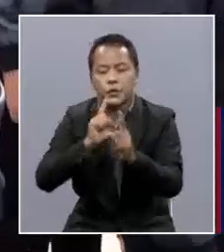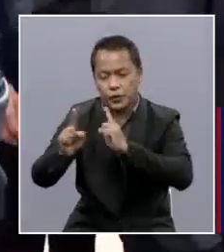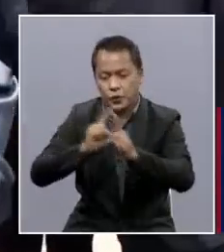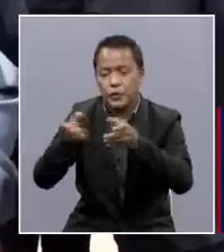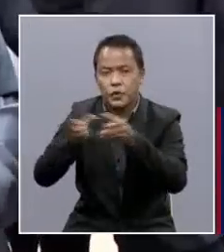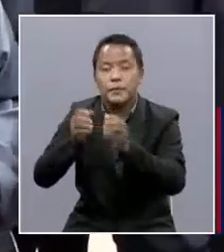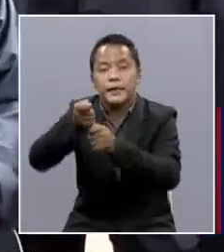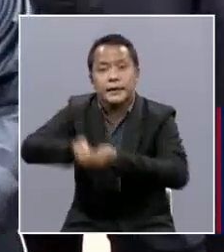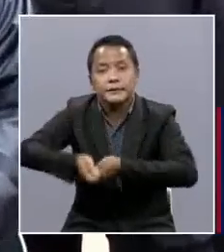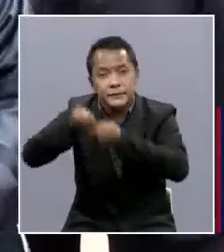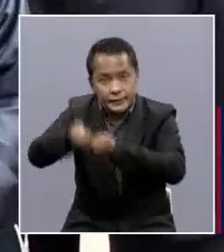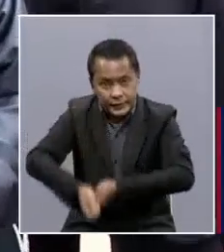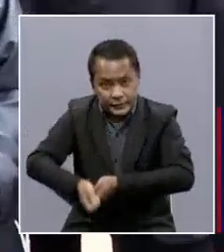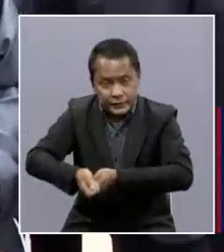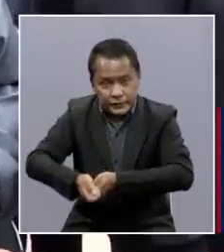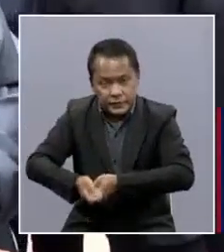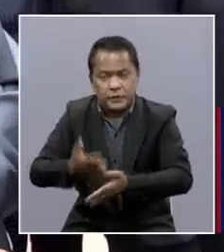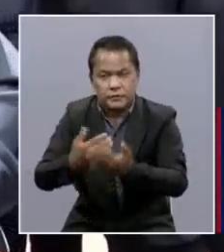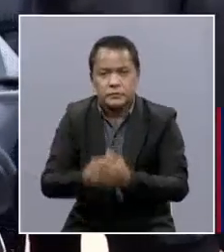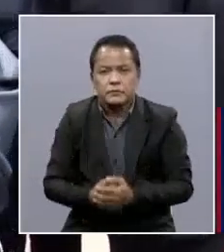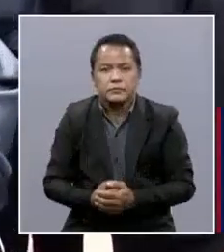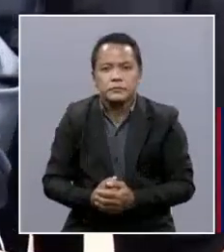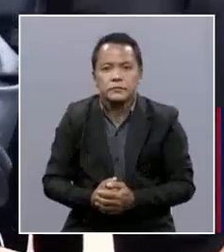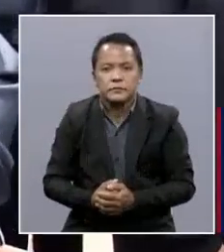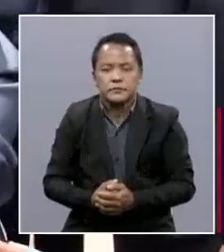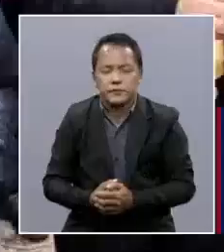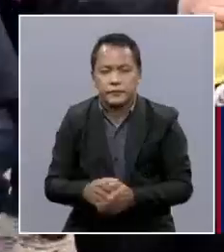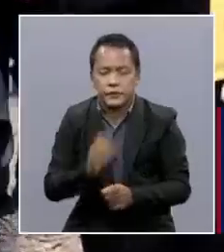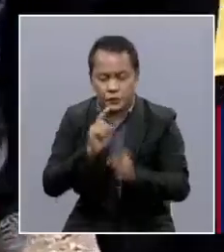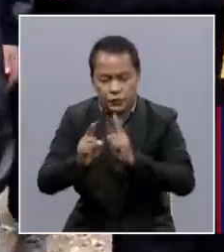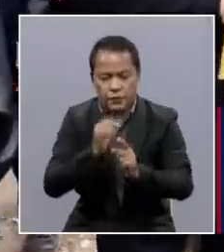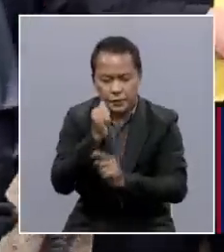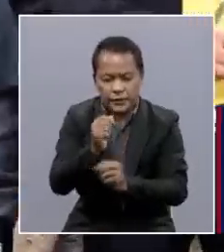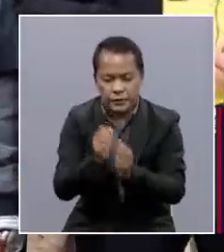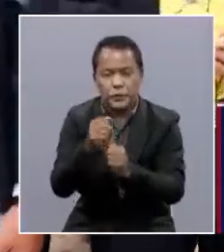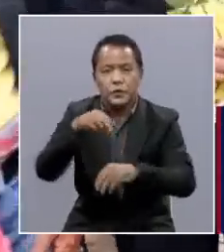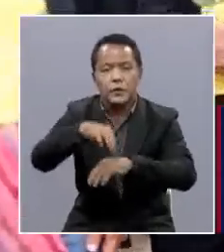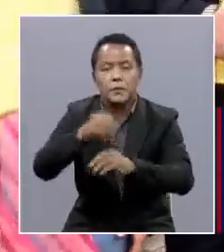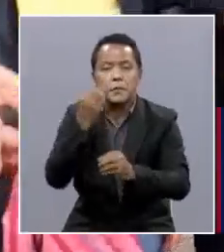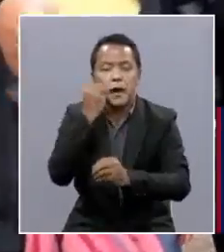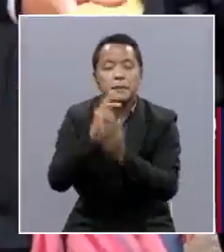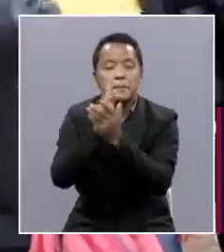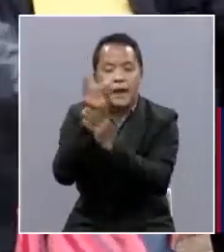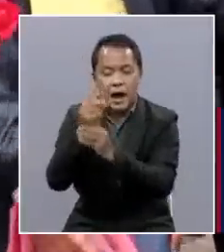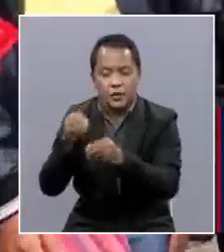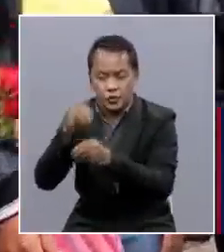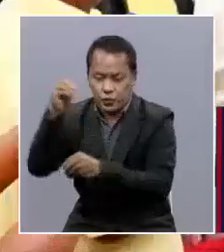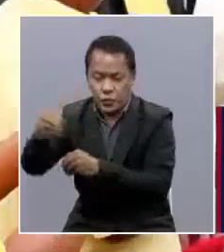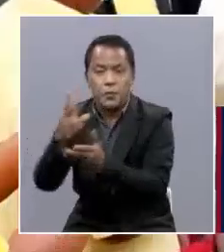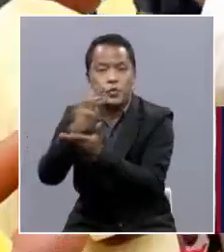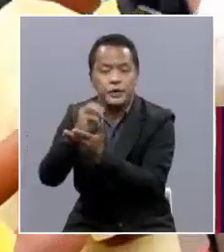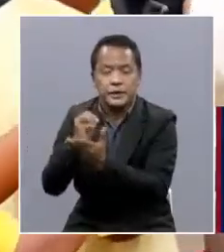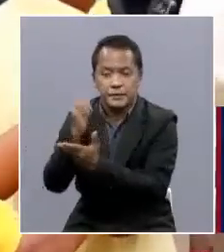กับกลุ่มเกษตรกรทีนี้ว่ากันว่าร้อยเอ็ดธรรมนัสได้เข้าไปประจำการที่บ้านป่ารอยต่อมาระยะนึงแล้วนะครับ